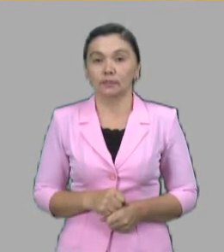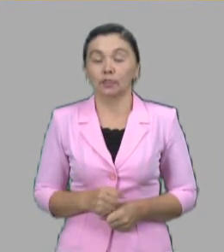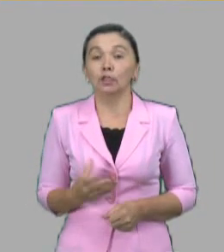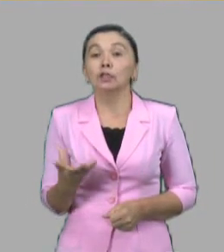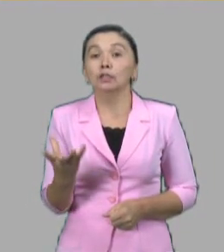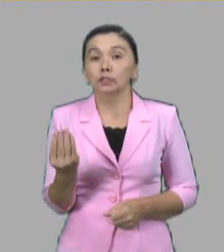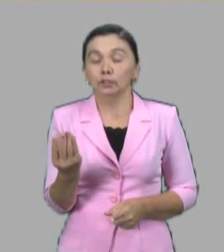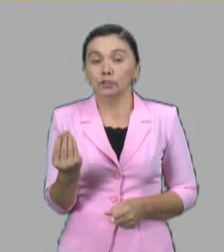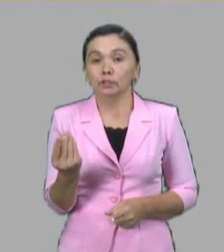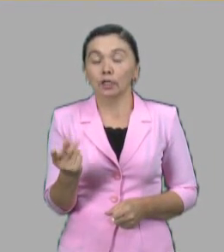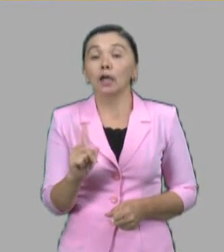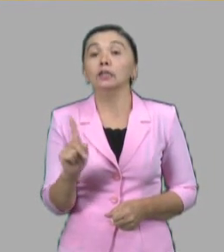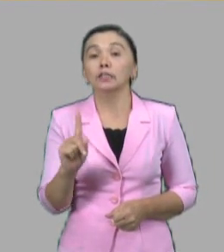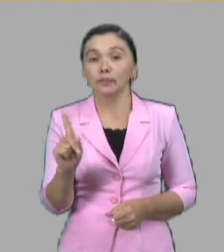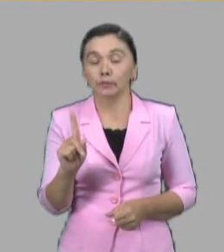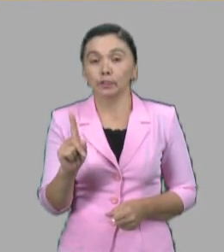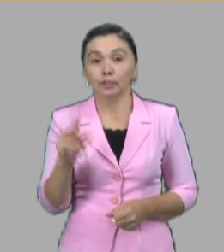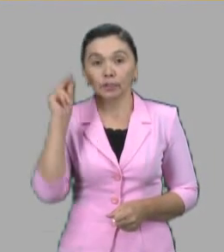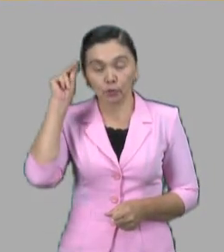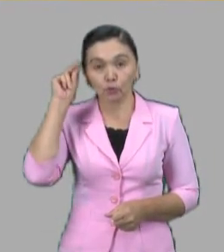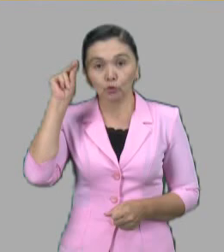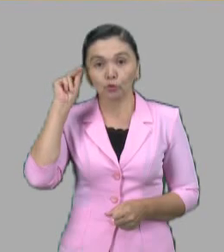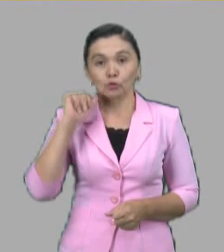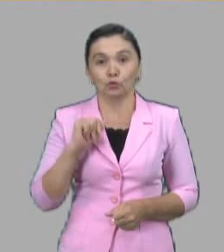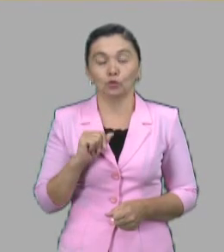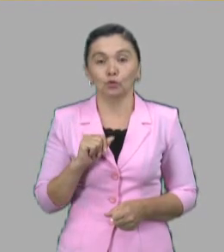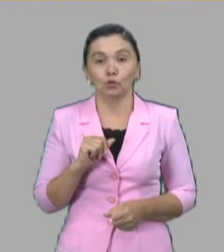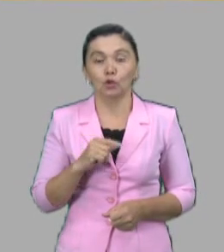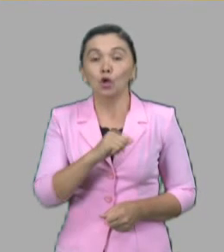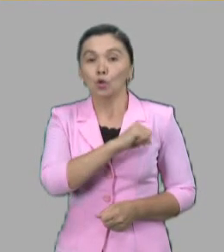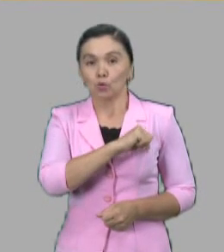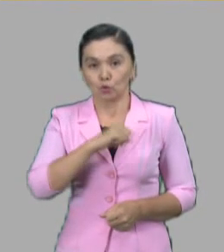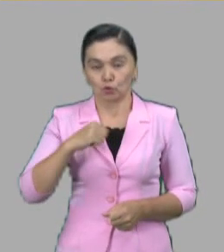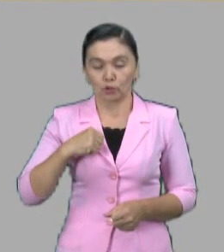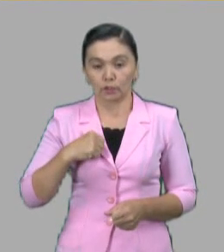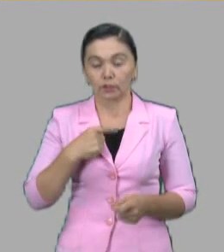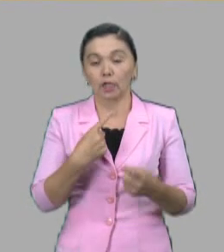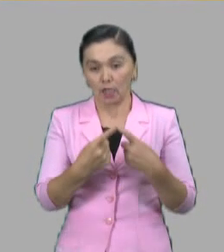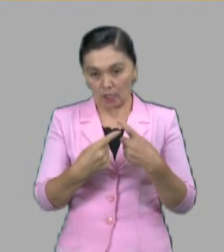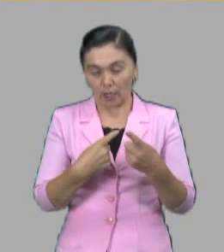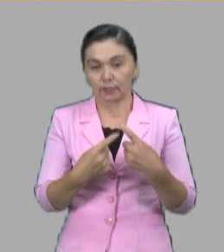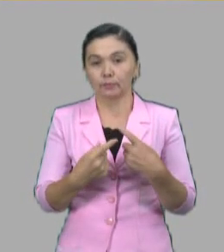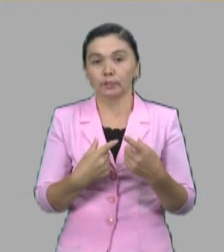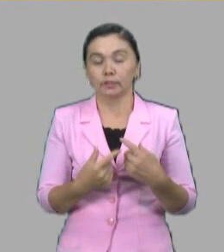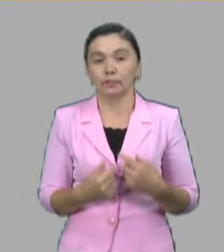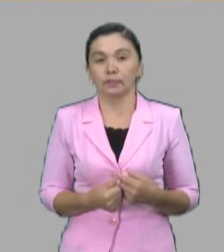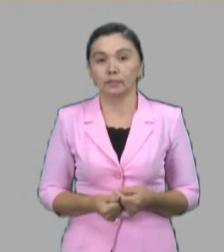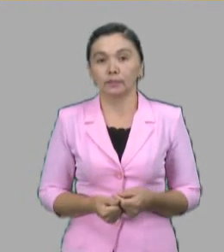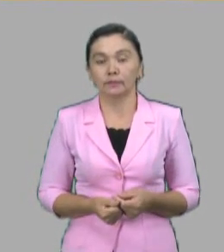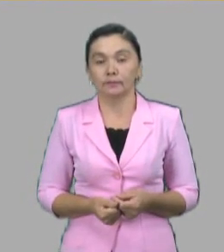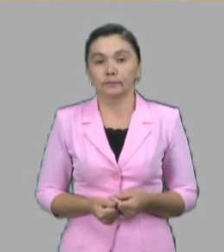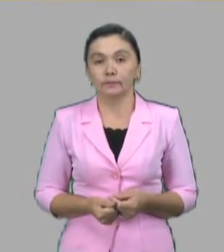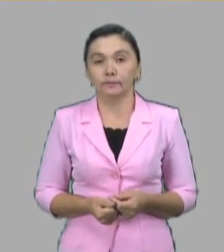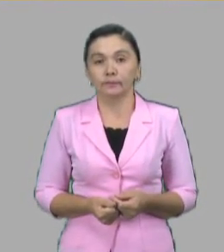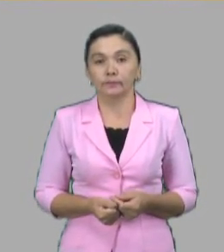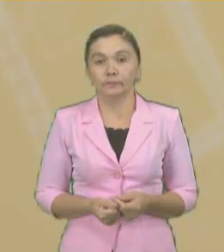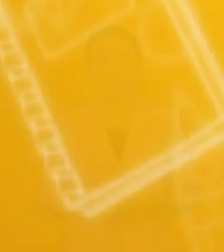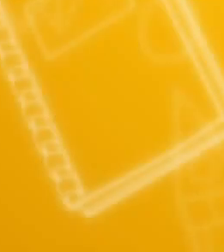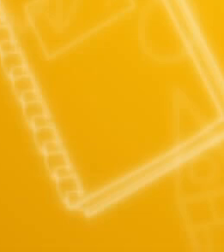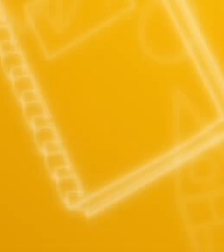Дагы эмнелерге үйрөндүңөр? Өз алдыңарча айтып бергиле.